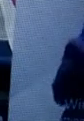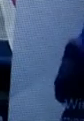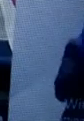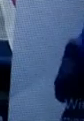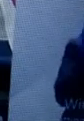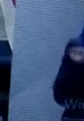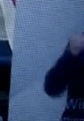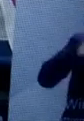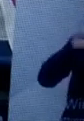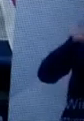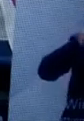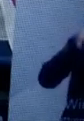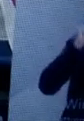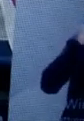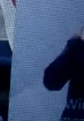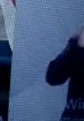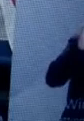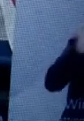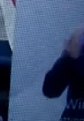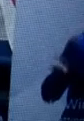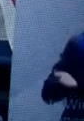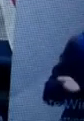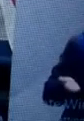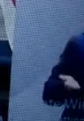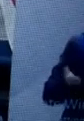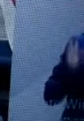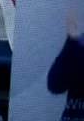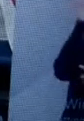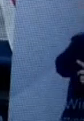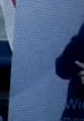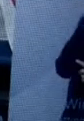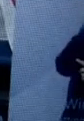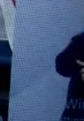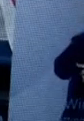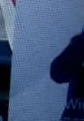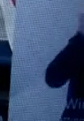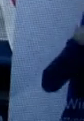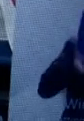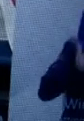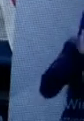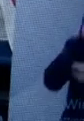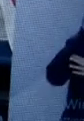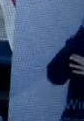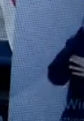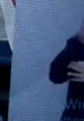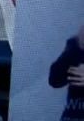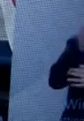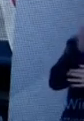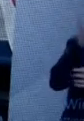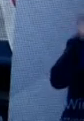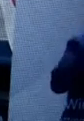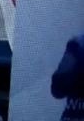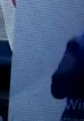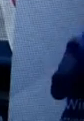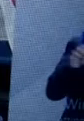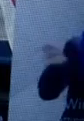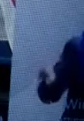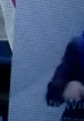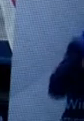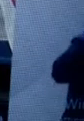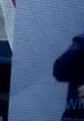COVID-19 dalam tempoh ini, kerajaan tidak akan teragak-agak untuk melaksanakan Perintah Kawalan